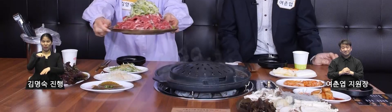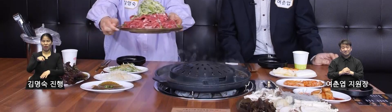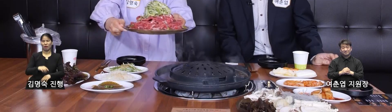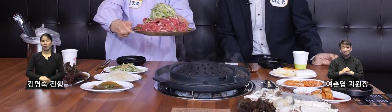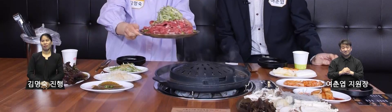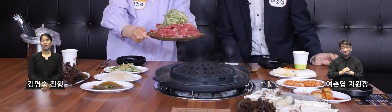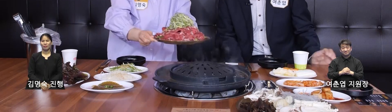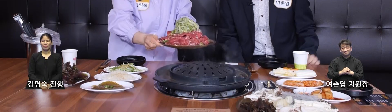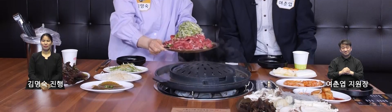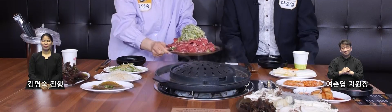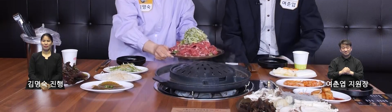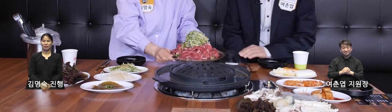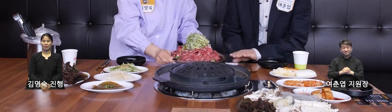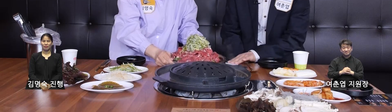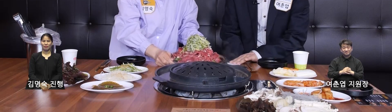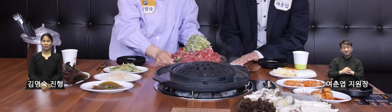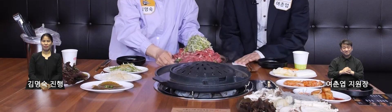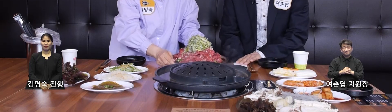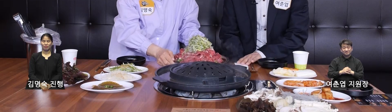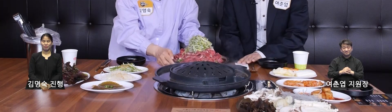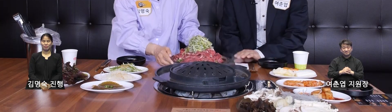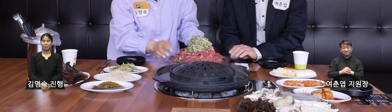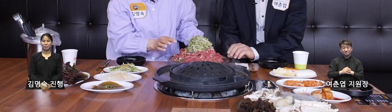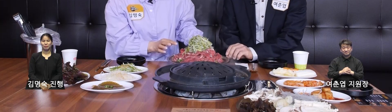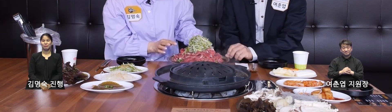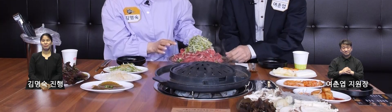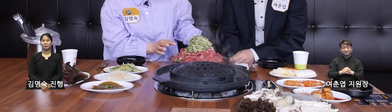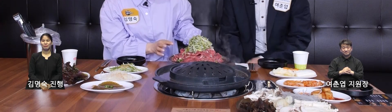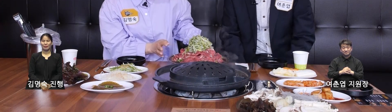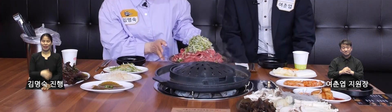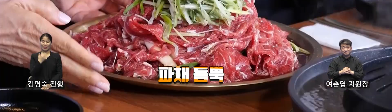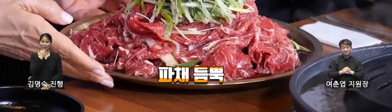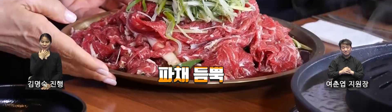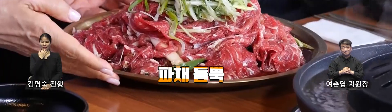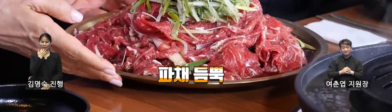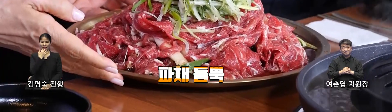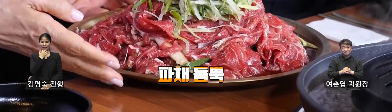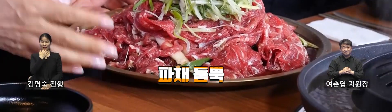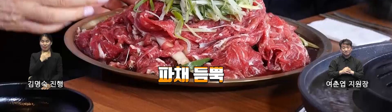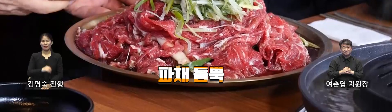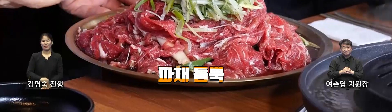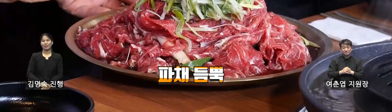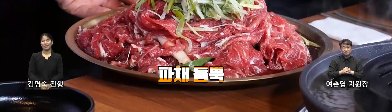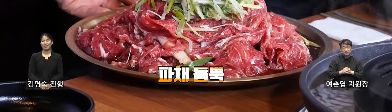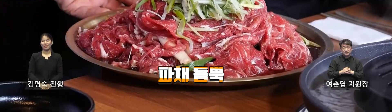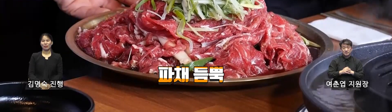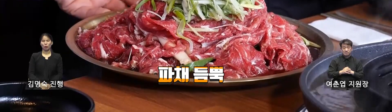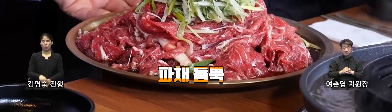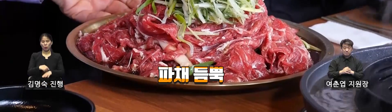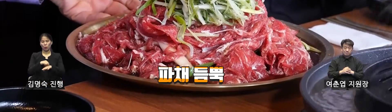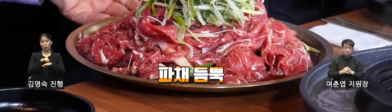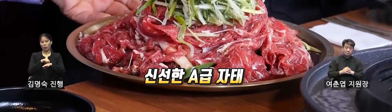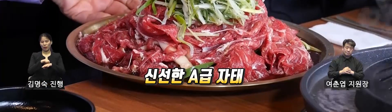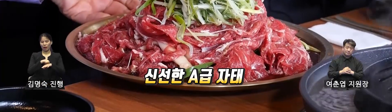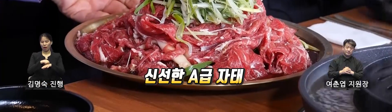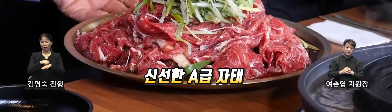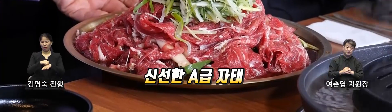이 고기는 일단 이 빛깔을 보니까요, 고기가